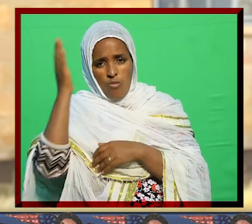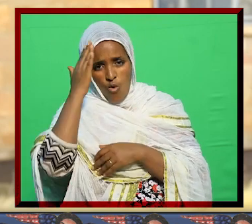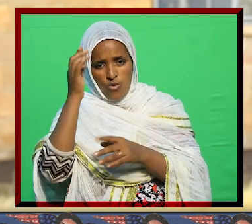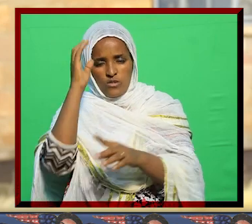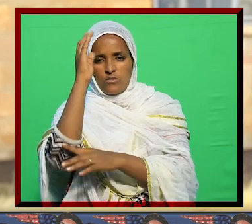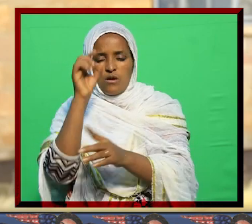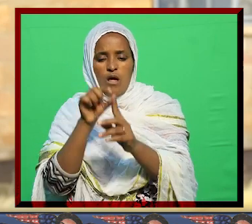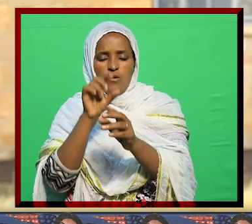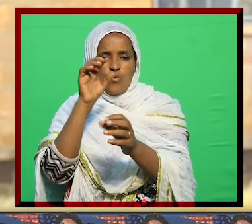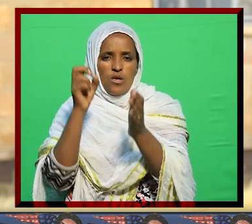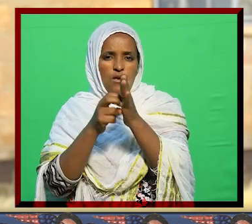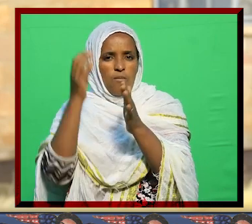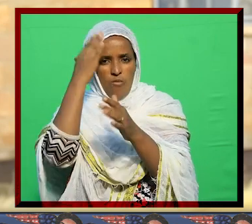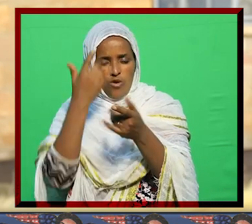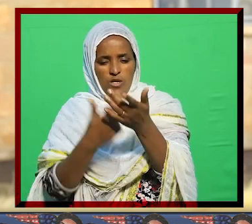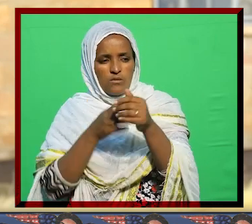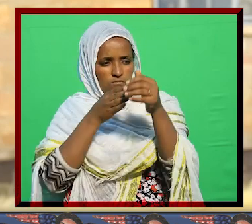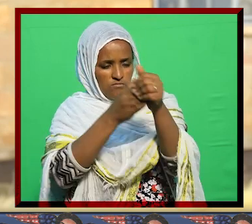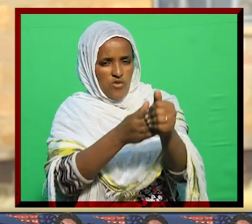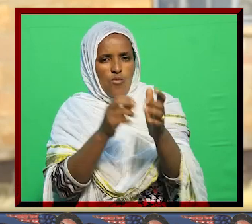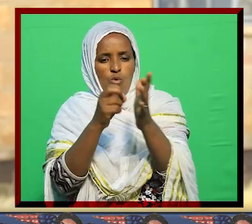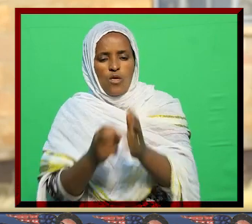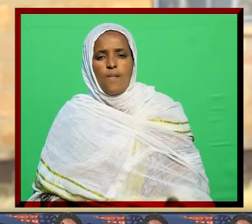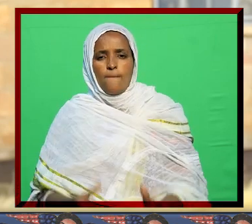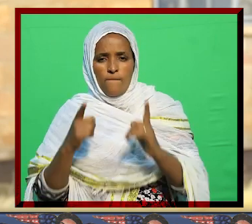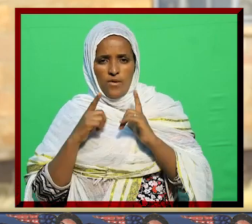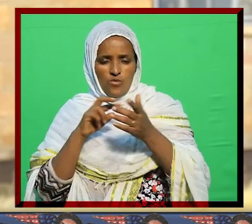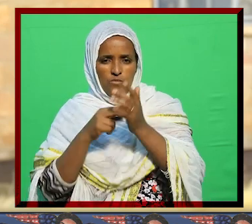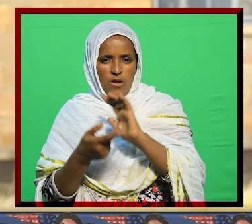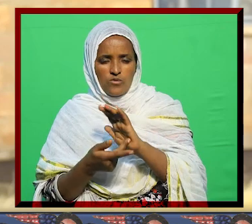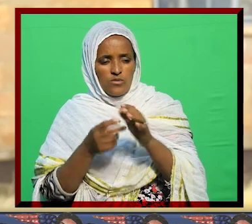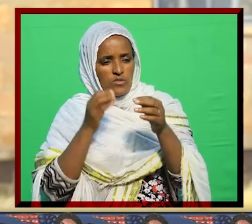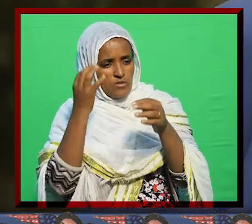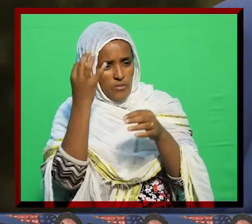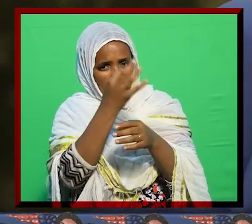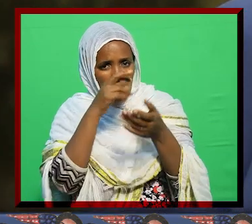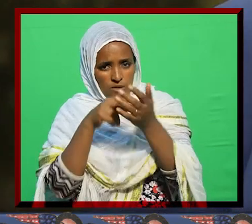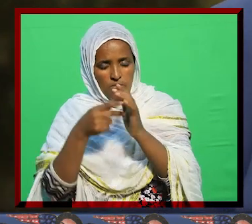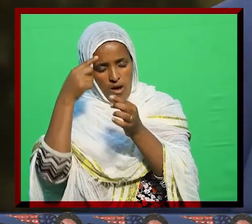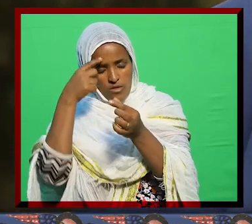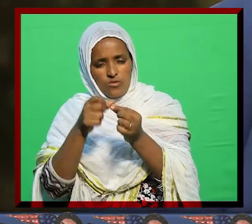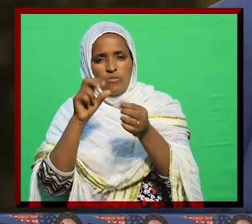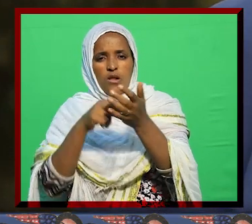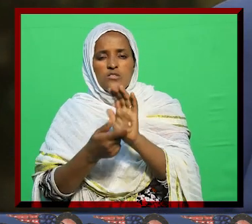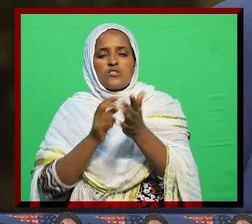ህይወት ማወቃችን ቃለ ወንጌል ማወቃችን ነው። በዚያው ደግሞ ተመርተን ህይወታችን በወንጌል መኖራችን ነው ማለት ነው። መዘከር